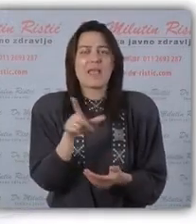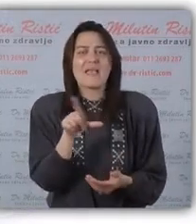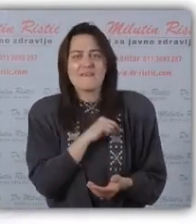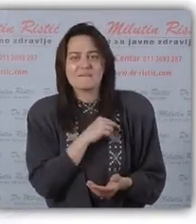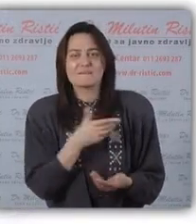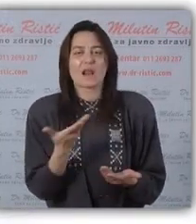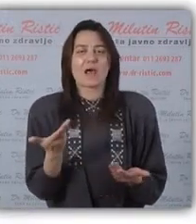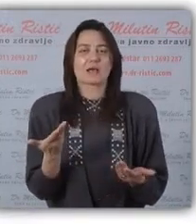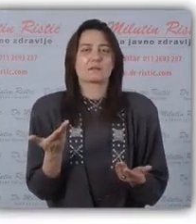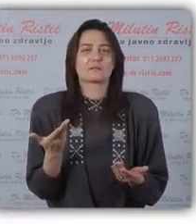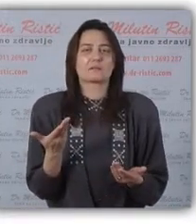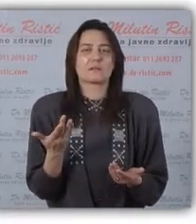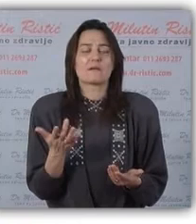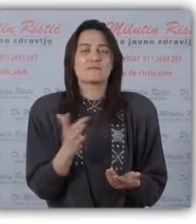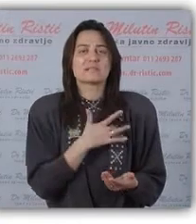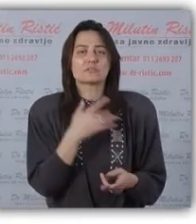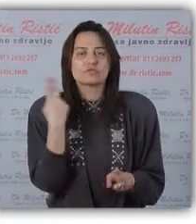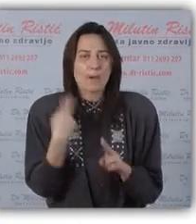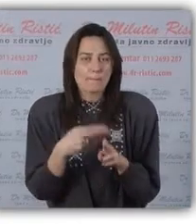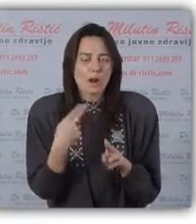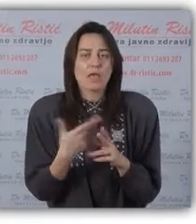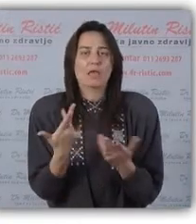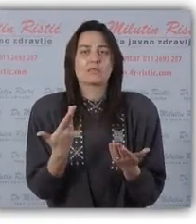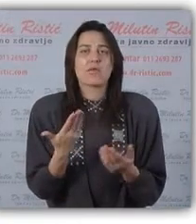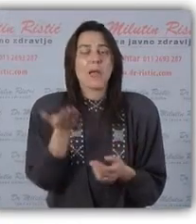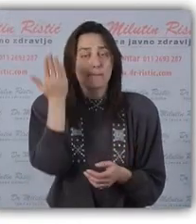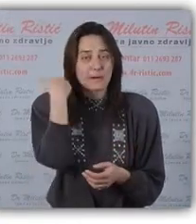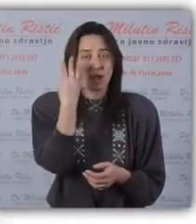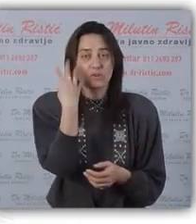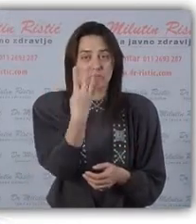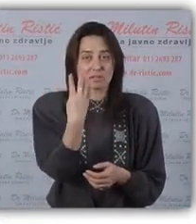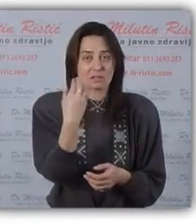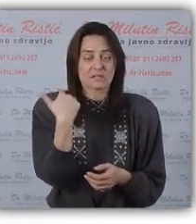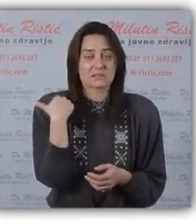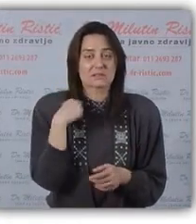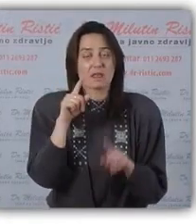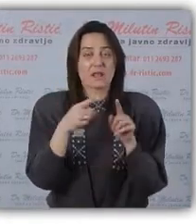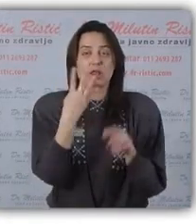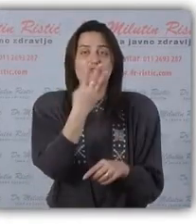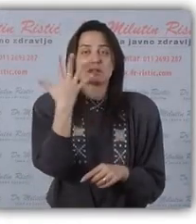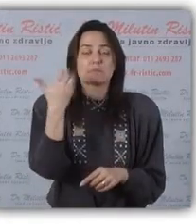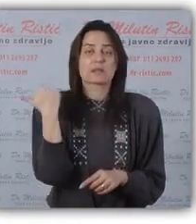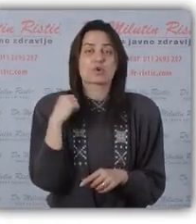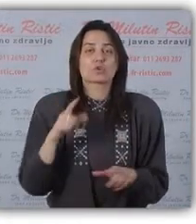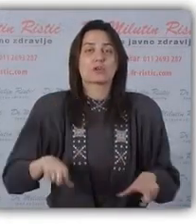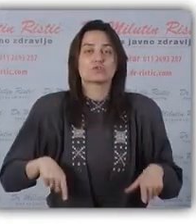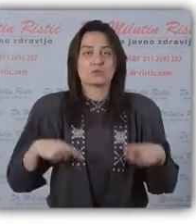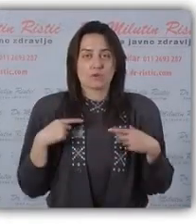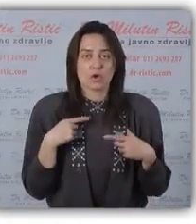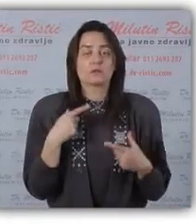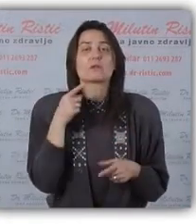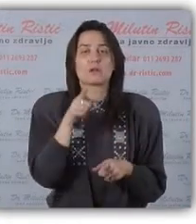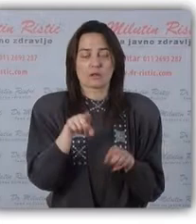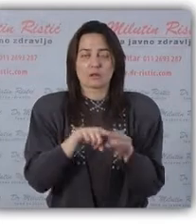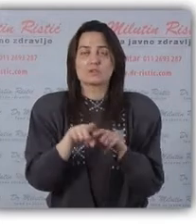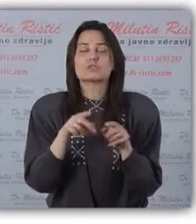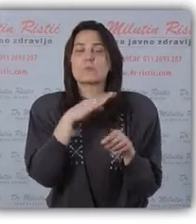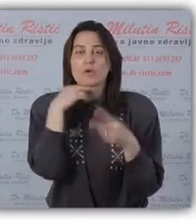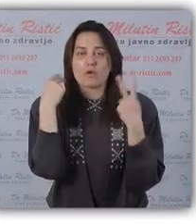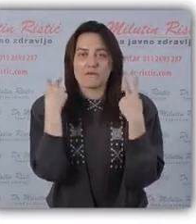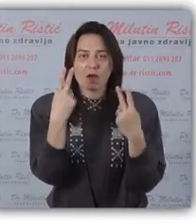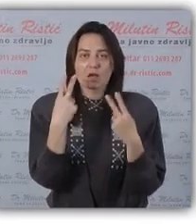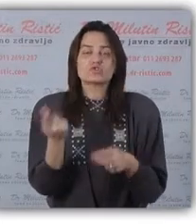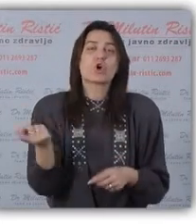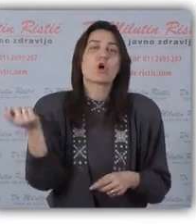neki infarkt miokarda, to je srčano oboljenje, pre 40. ili 45. godine života. To isto je veoma